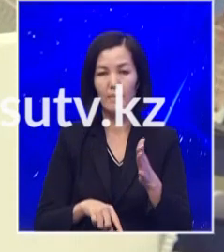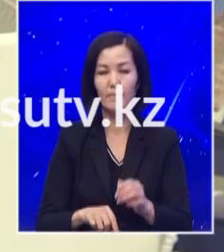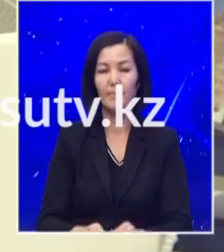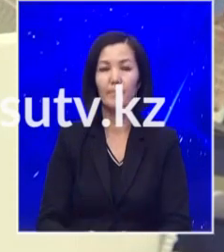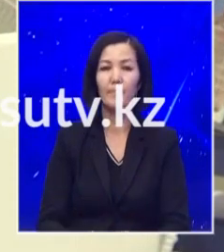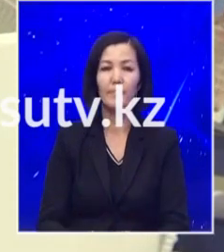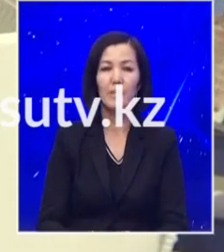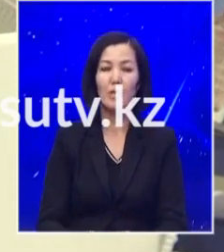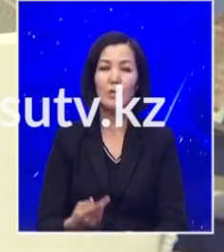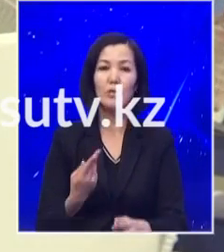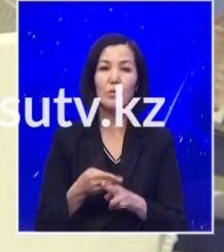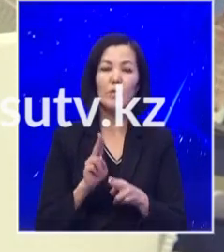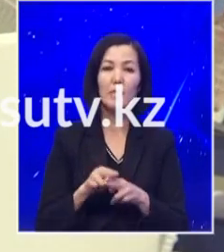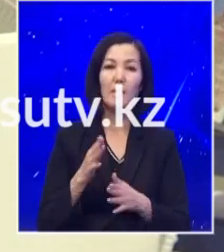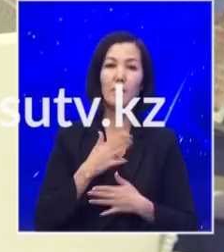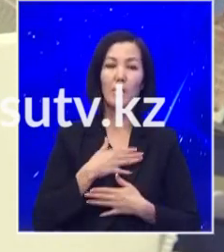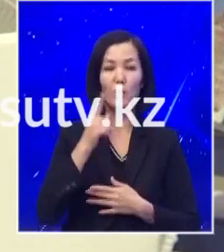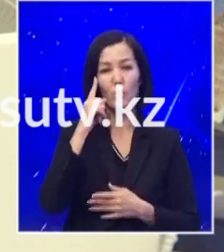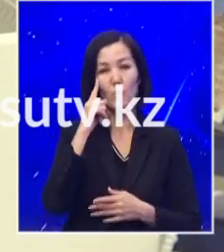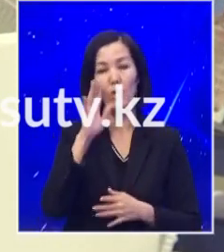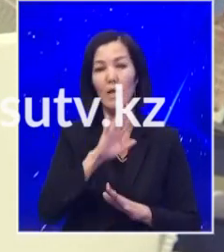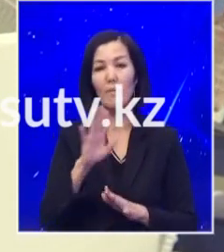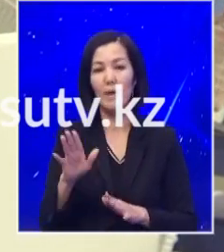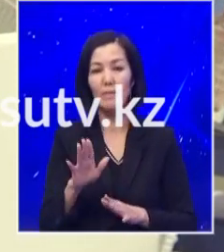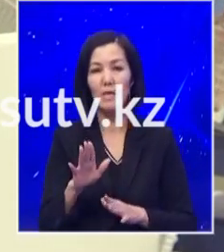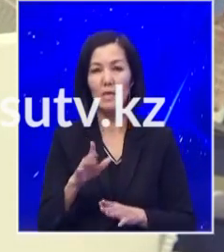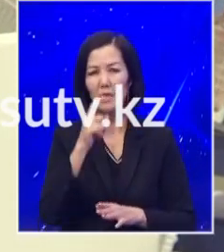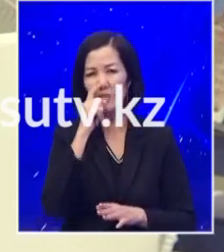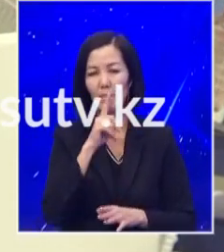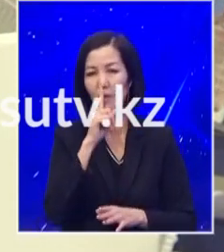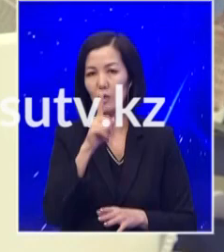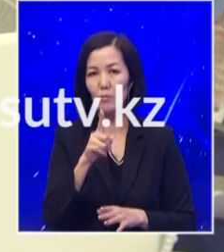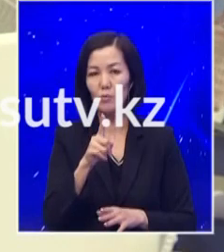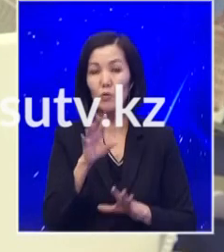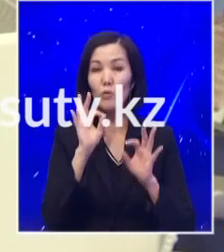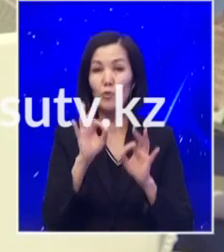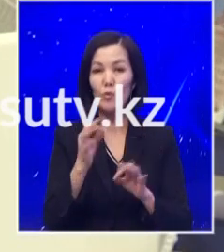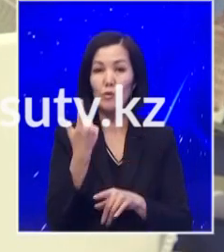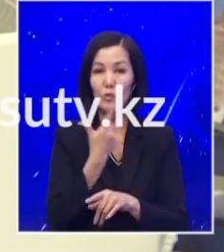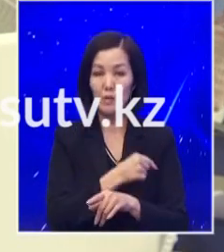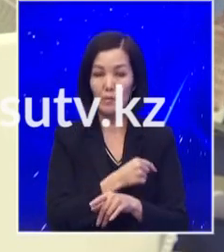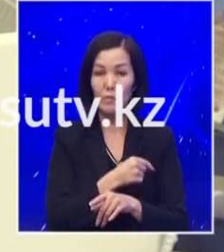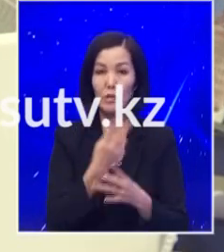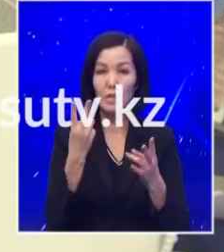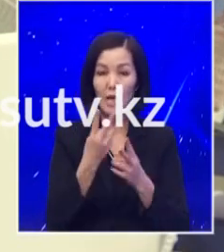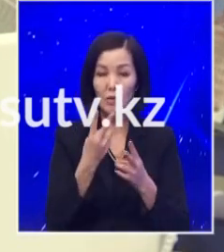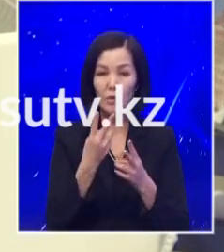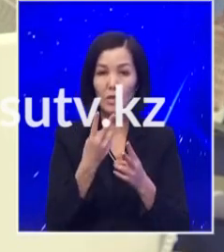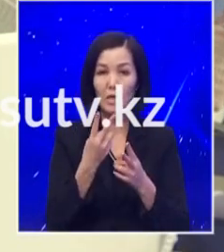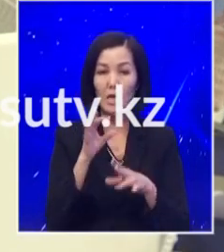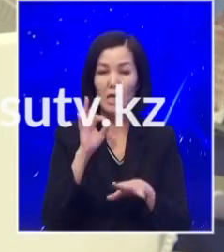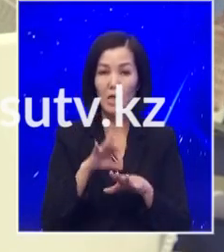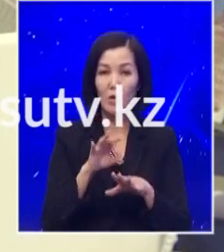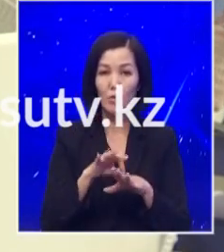айтам. Сондықтан мен ойламаймын, что бұл вакцинаның бір жаман жағы бар деп. Вакцина ол адамдарды осы жаман